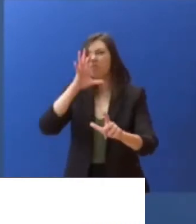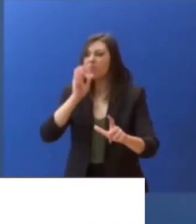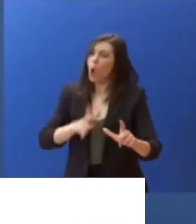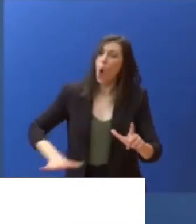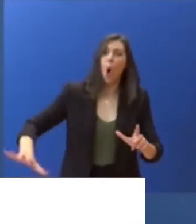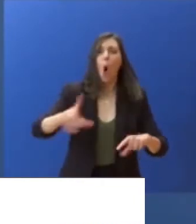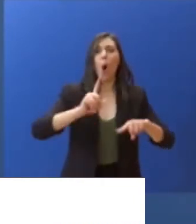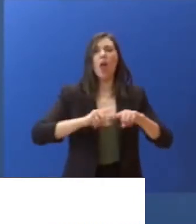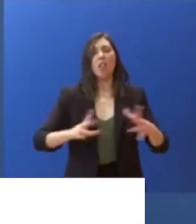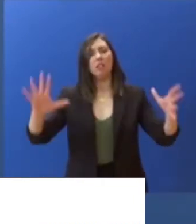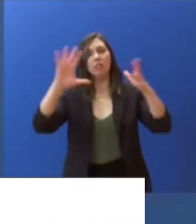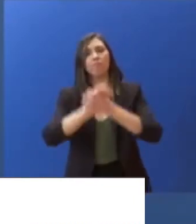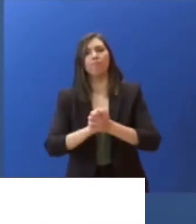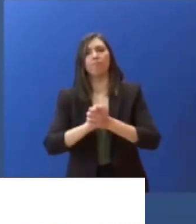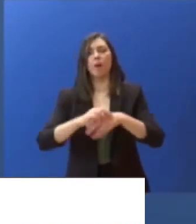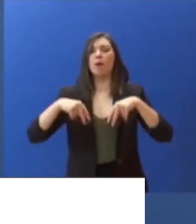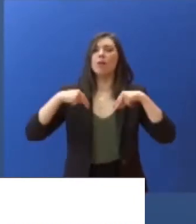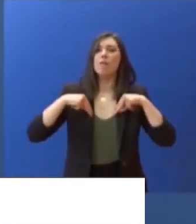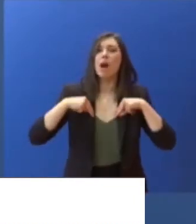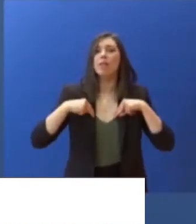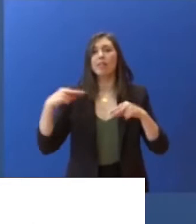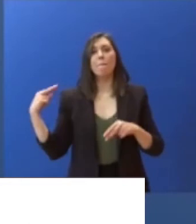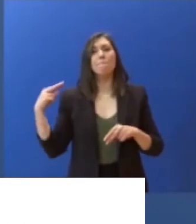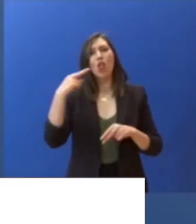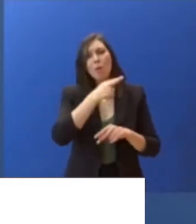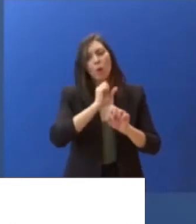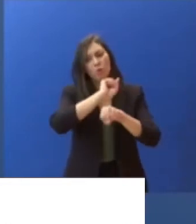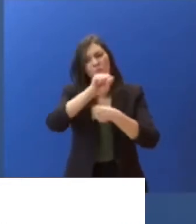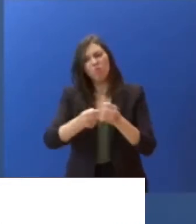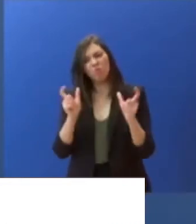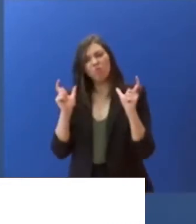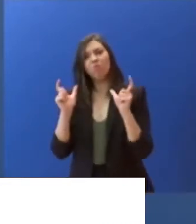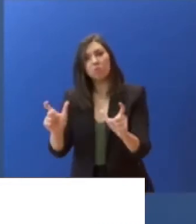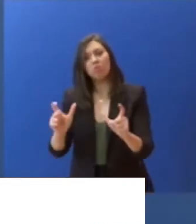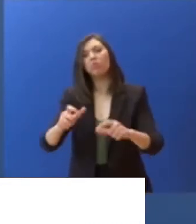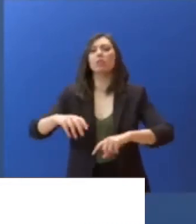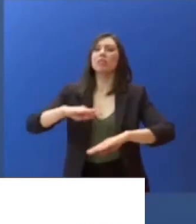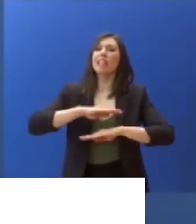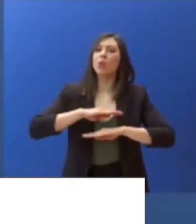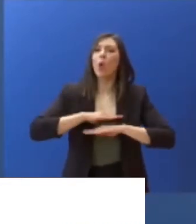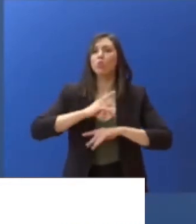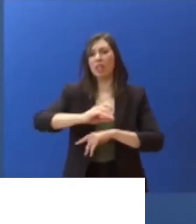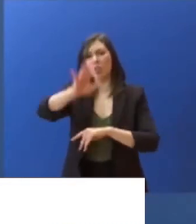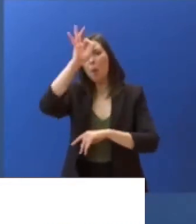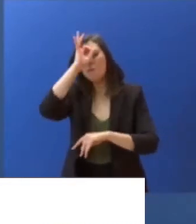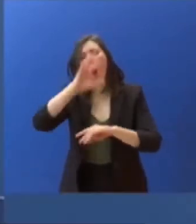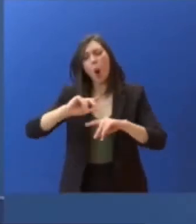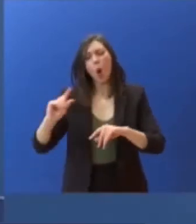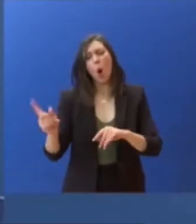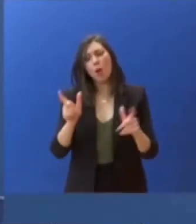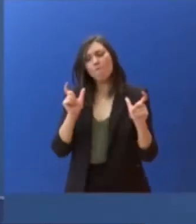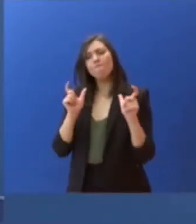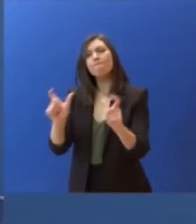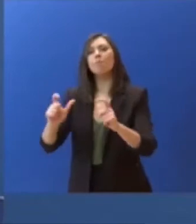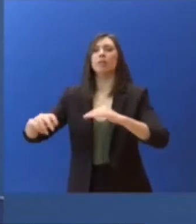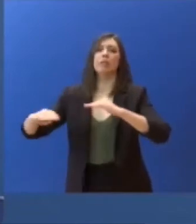κυβέρνησης, καθώς και στην ικανότητα της ελληνικής αστυνομίας, του λιμενικού σώματος και των ενόπλων δυνάμεων που υπερασπίζονται τα σύνορα της Ελλάδας, που είναι και